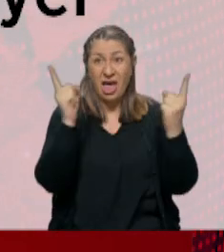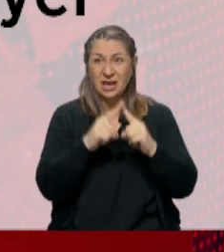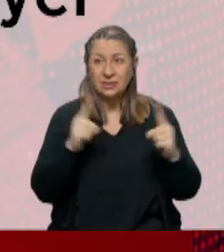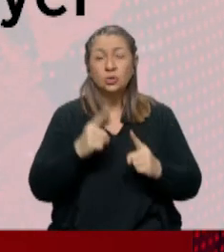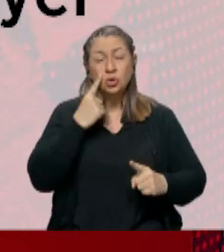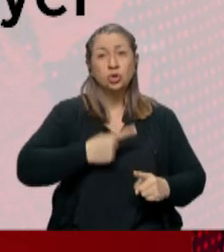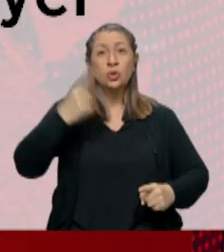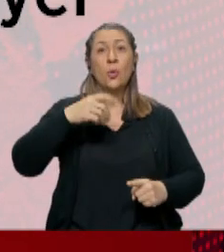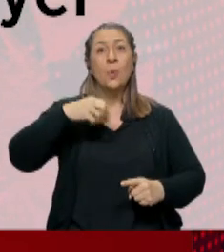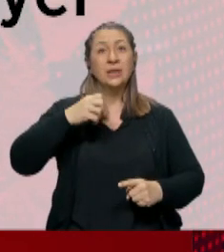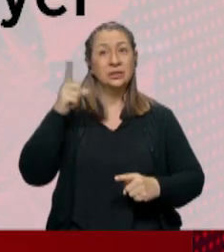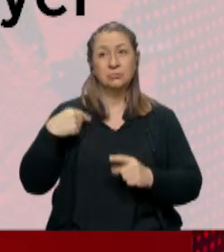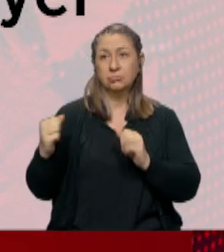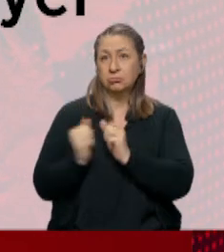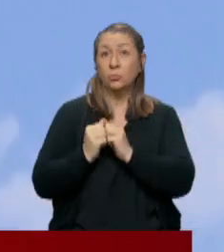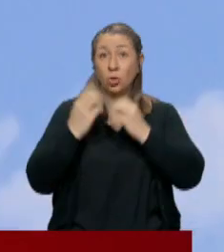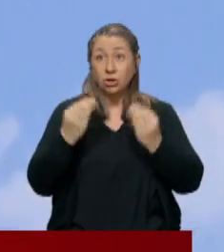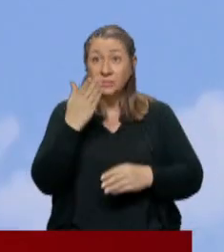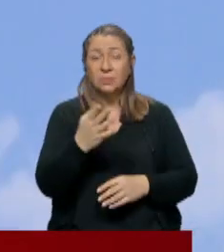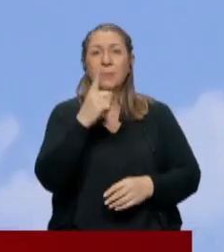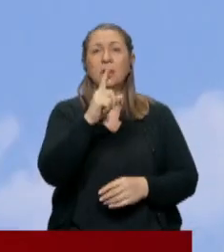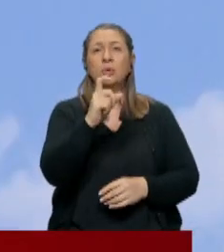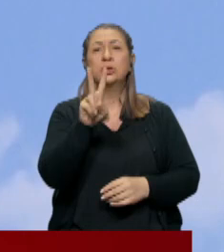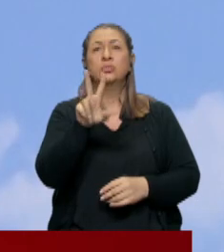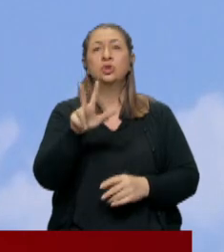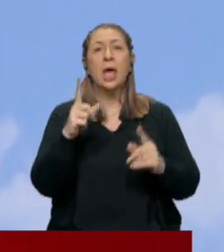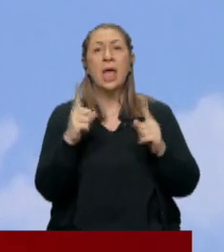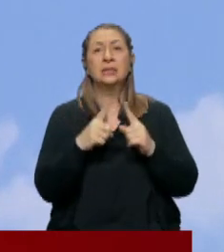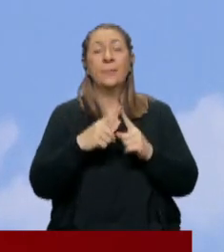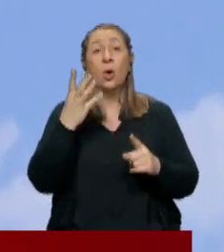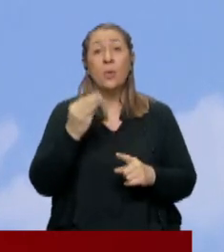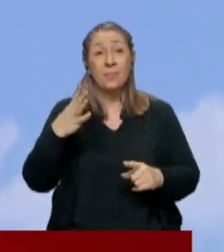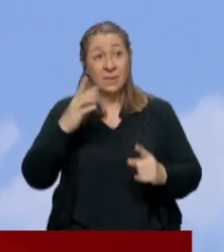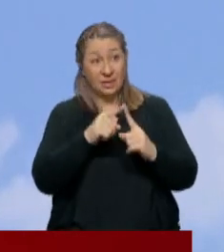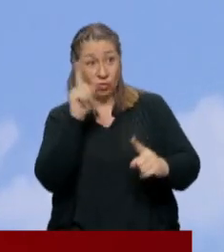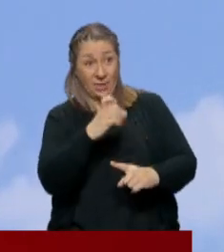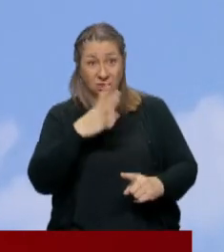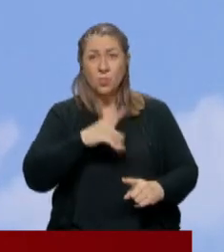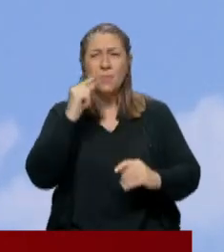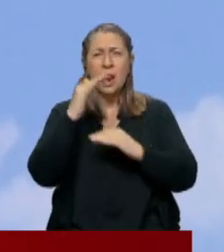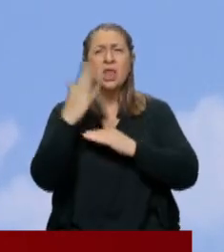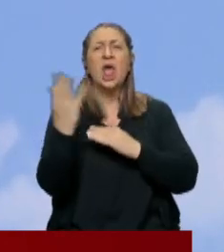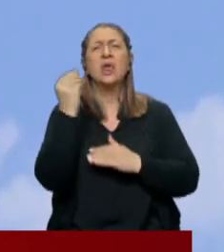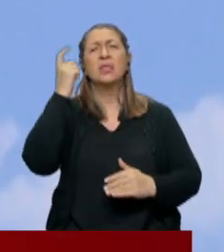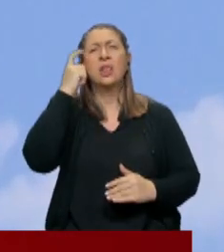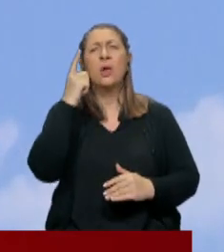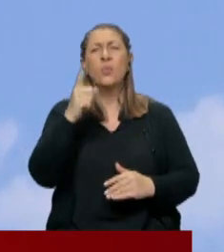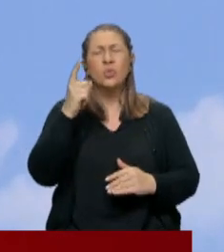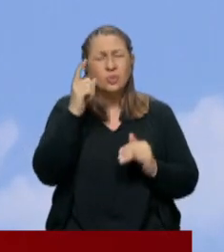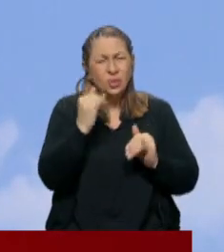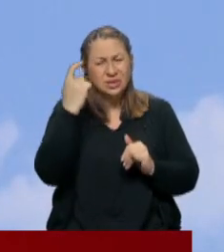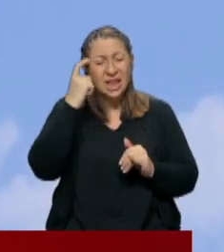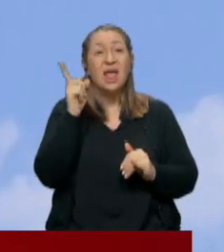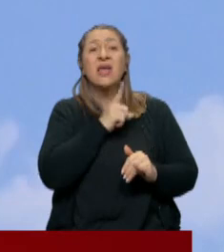Cumhurbaşkanımızın yanında yer alacak mısınız 1923'te hesaplaşmak isteyenleri Bu millet gayet iyi tanır Bu Sokak